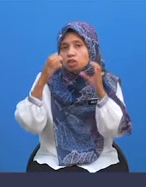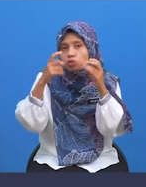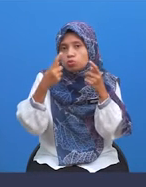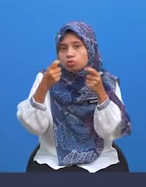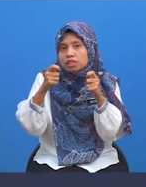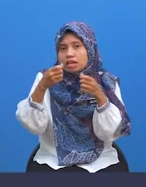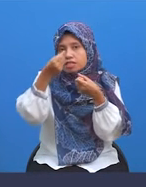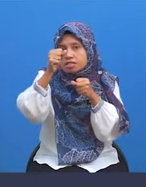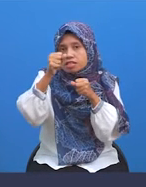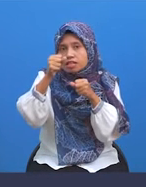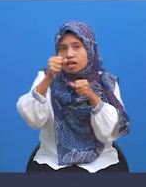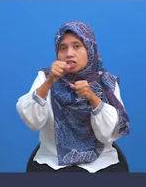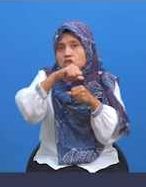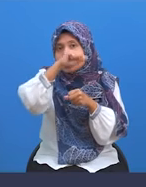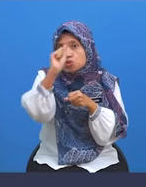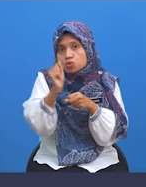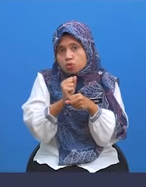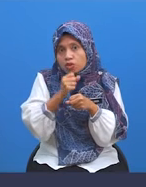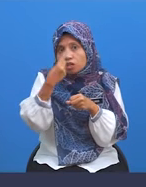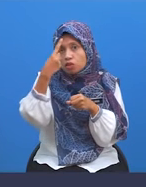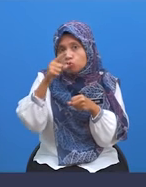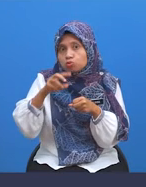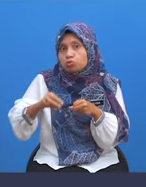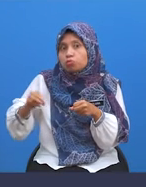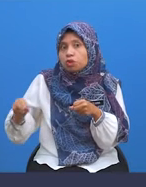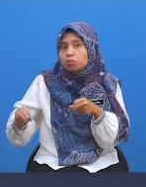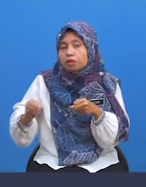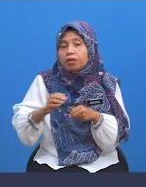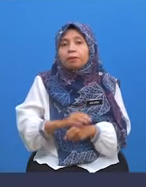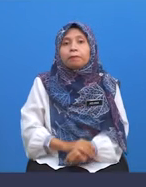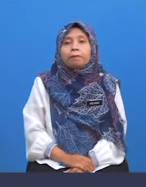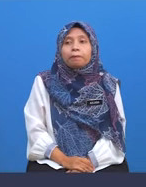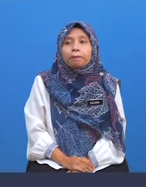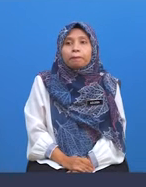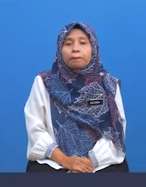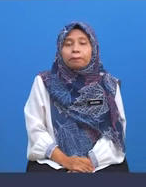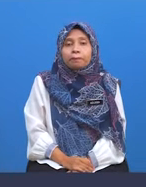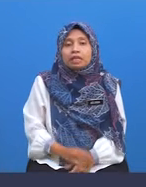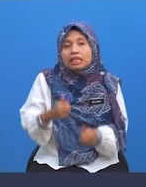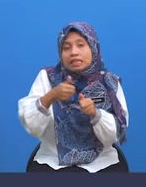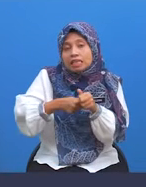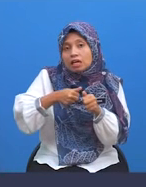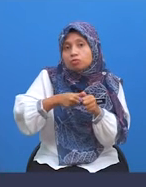Bagi latihan pengukuhan kita hari ini, cikgu telah sediakan beberapa soalan untuk